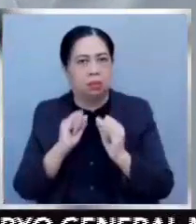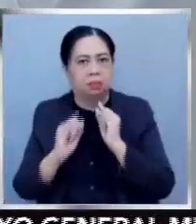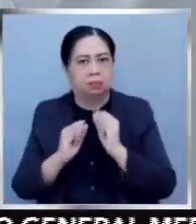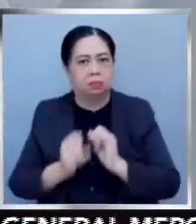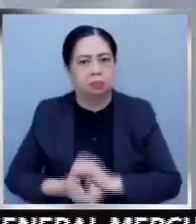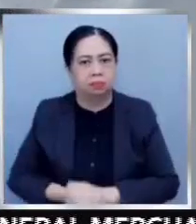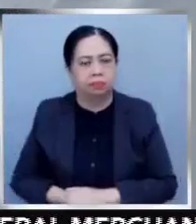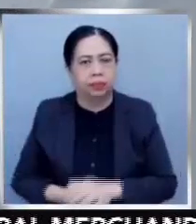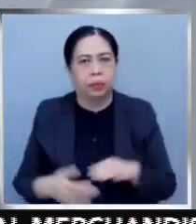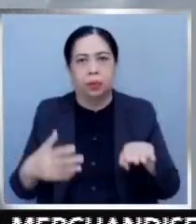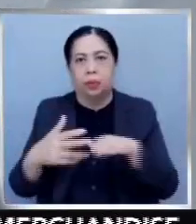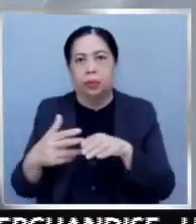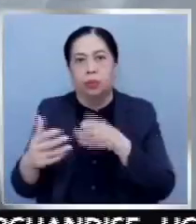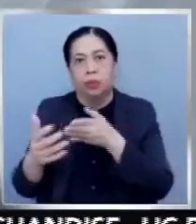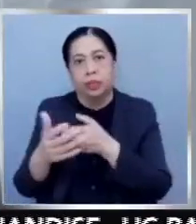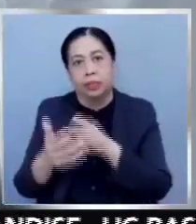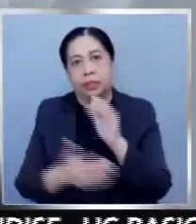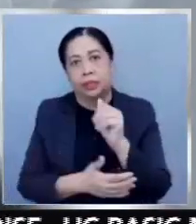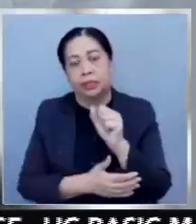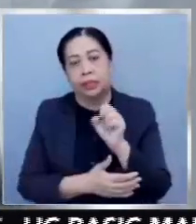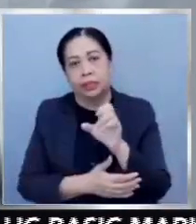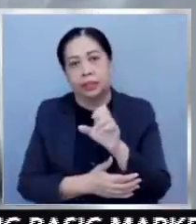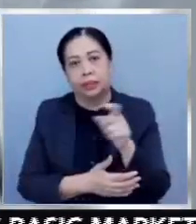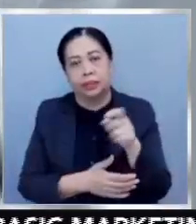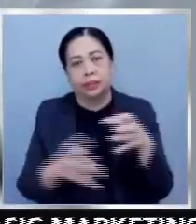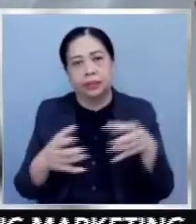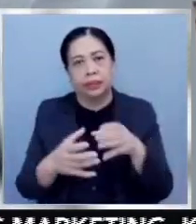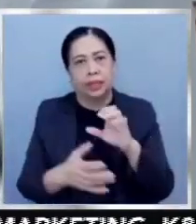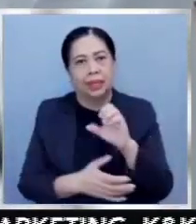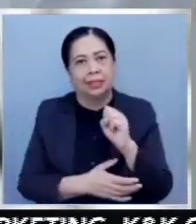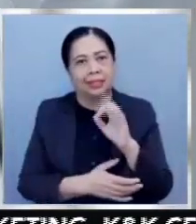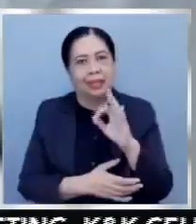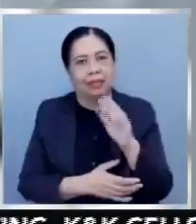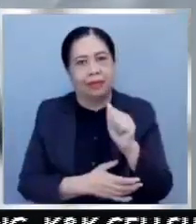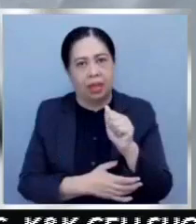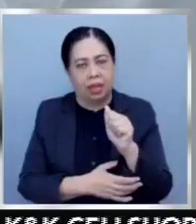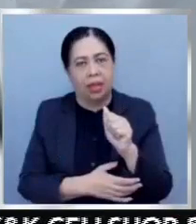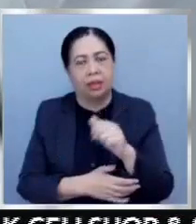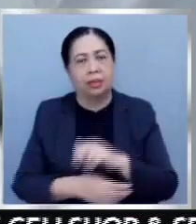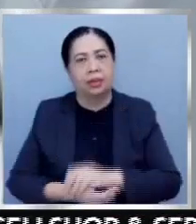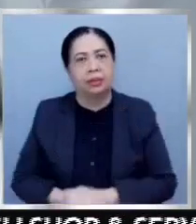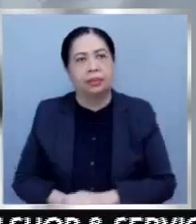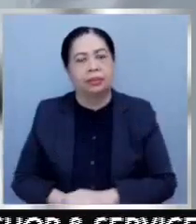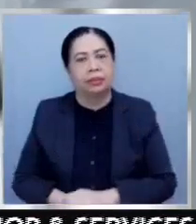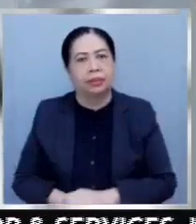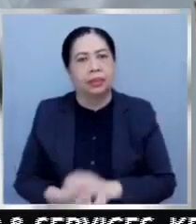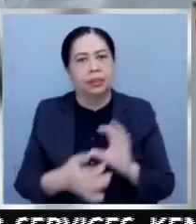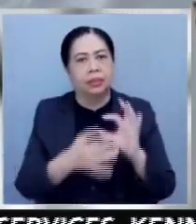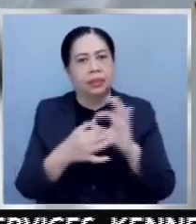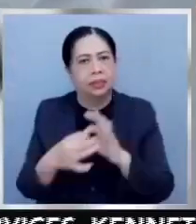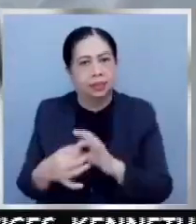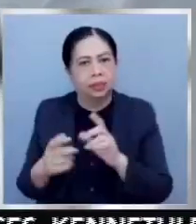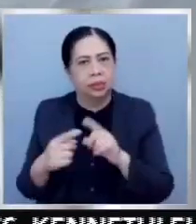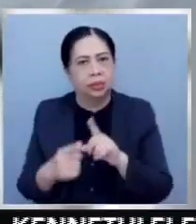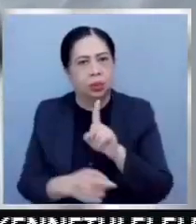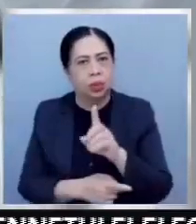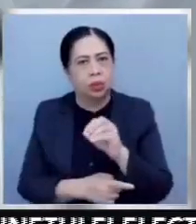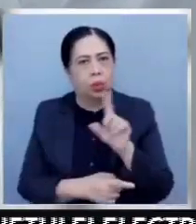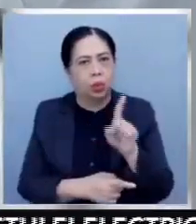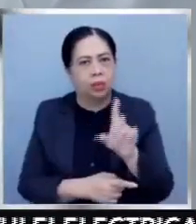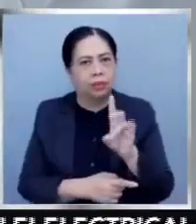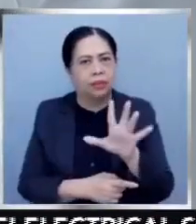a case for syndicated estafa under revised penal code in relation of course to 10175 at the same